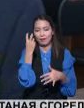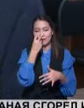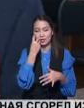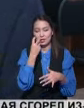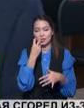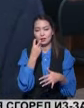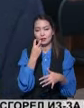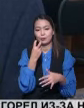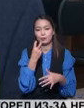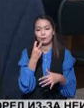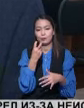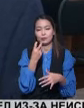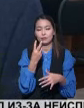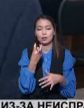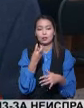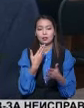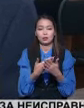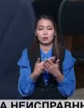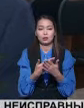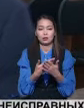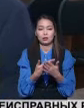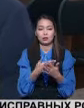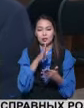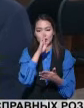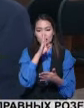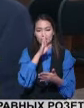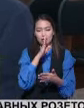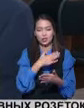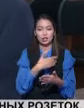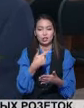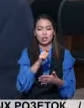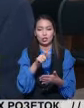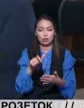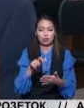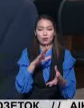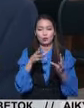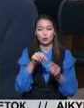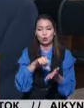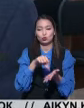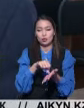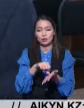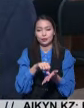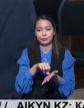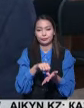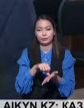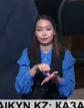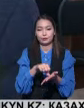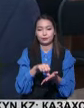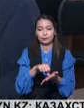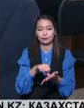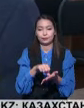и около 300 человек – это слабослышащие наши граждане. Во всех участках